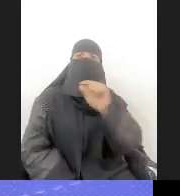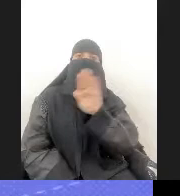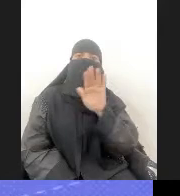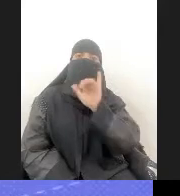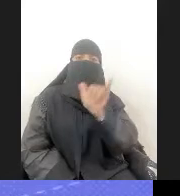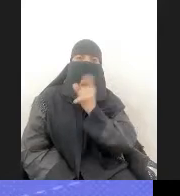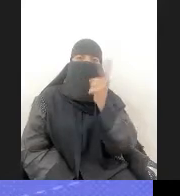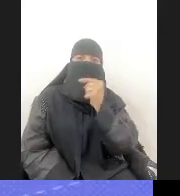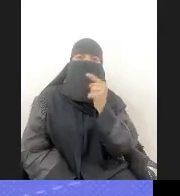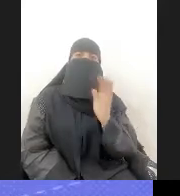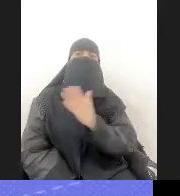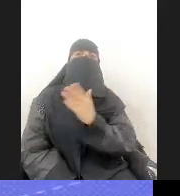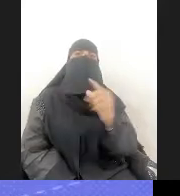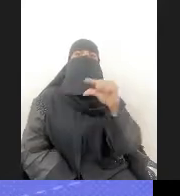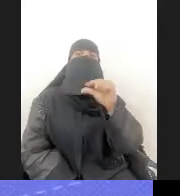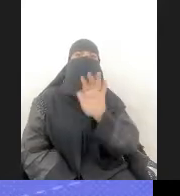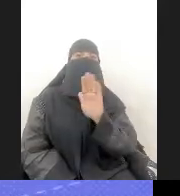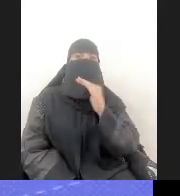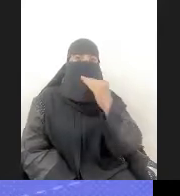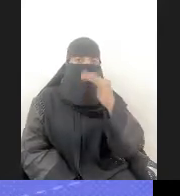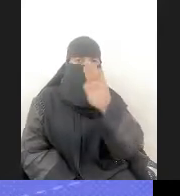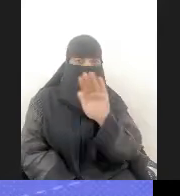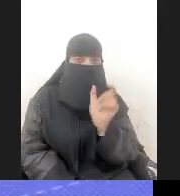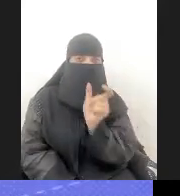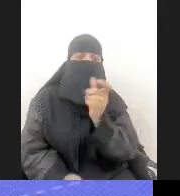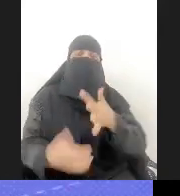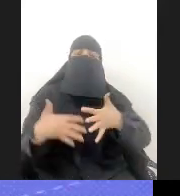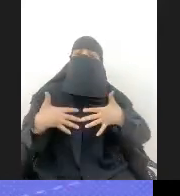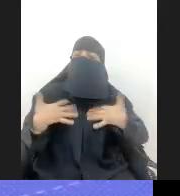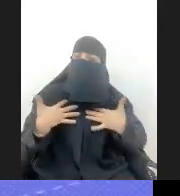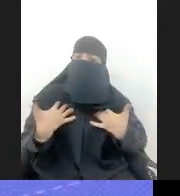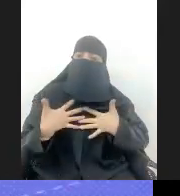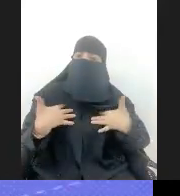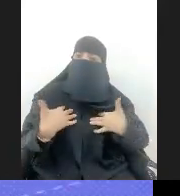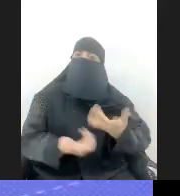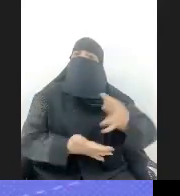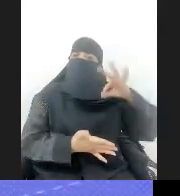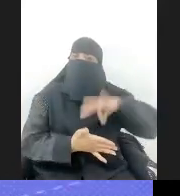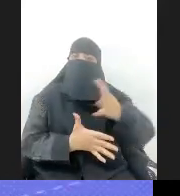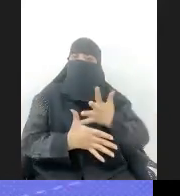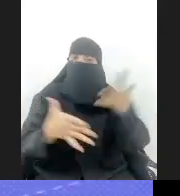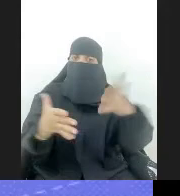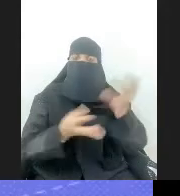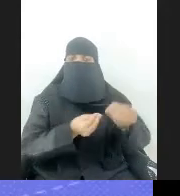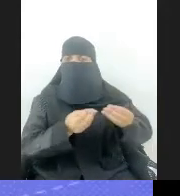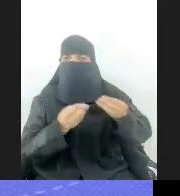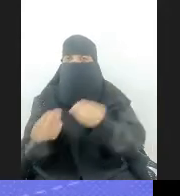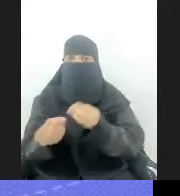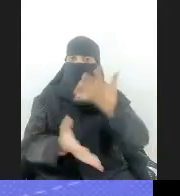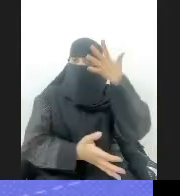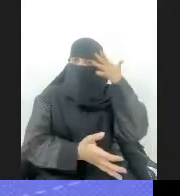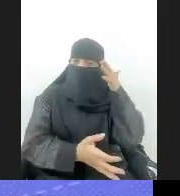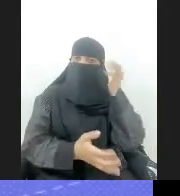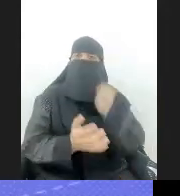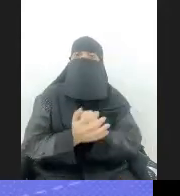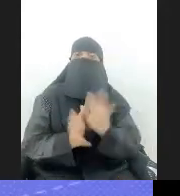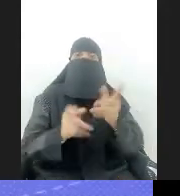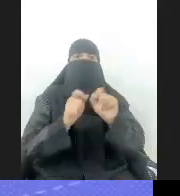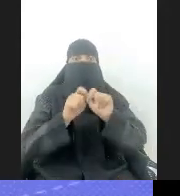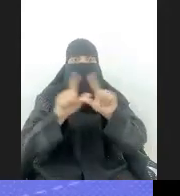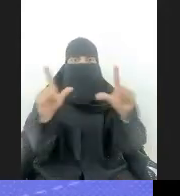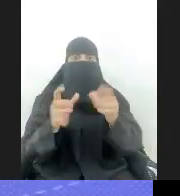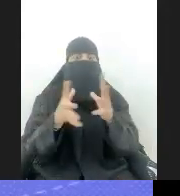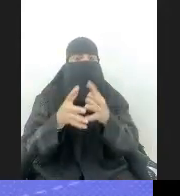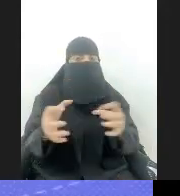وكذلك الدكتور حسن، وقد امتعونا حقيقة واستفدنا مما قدموه من خبرات ومن توضيح